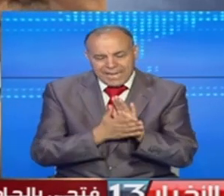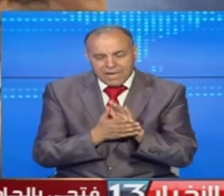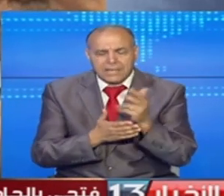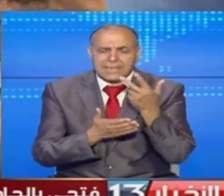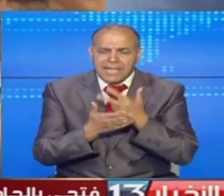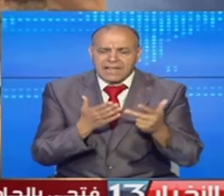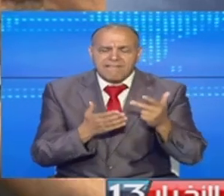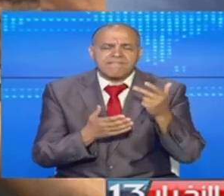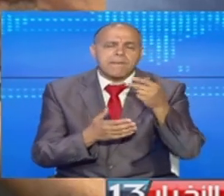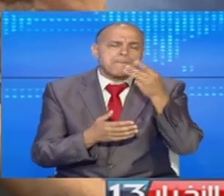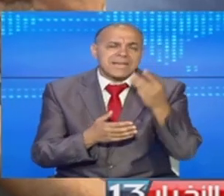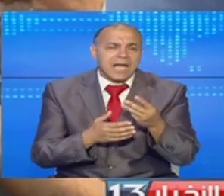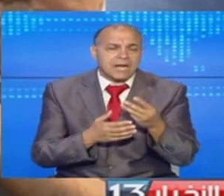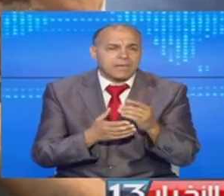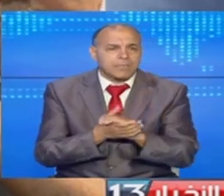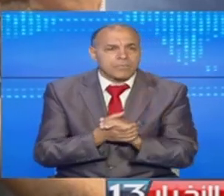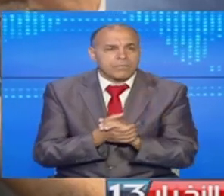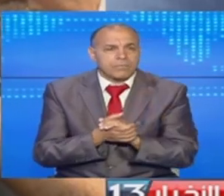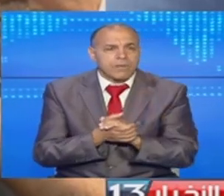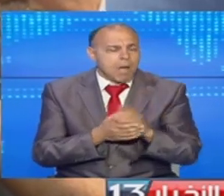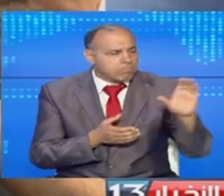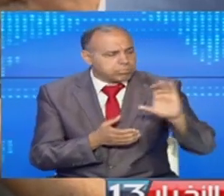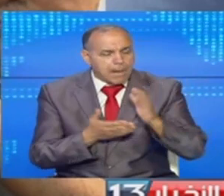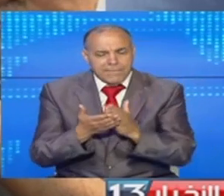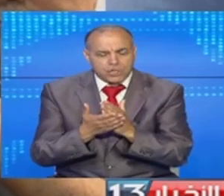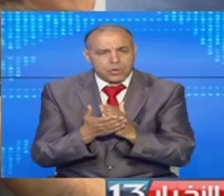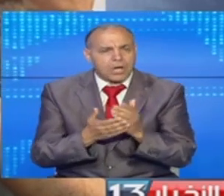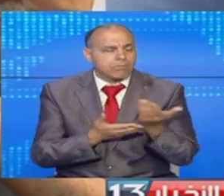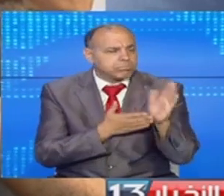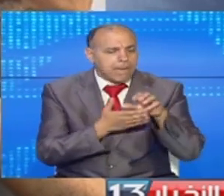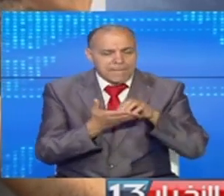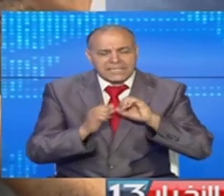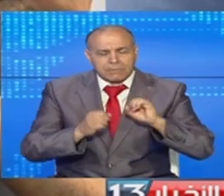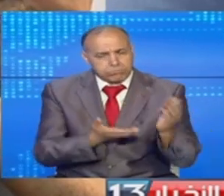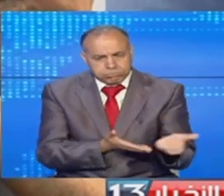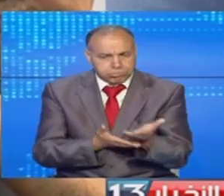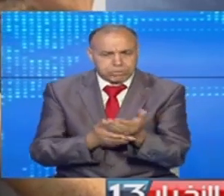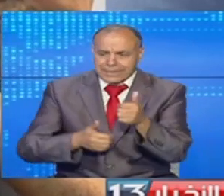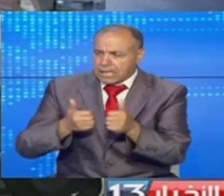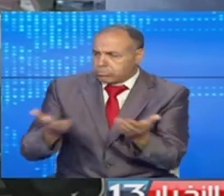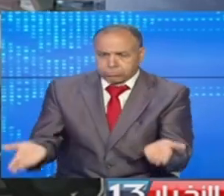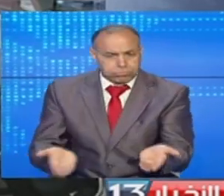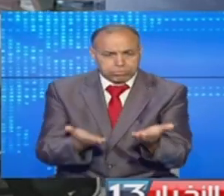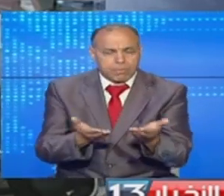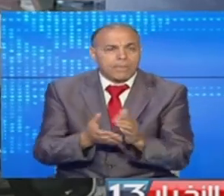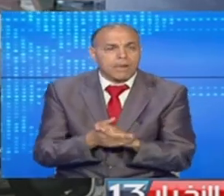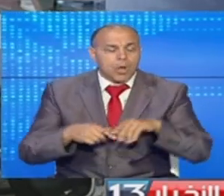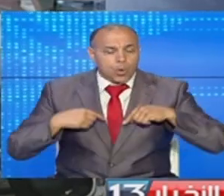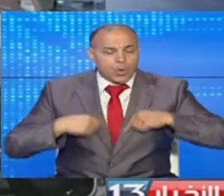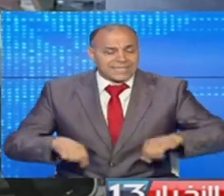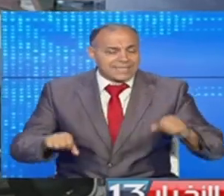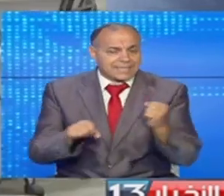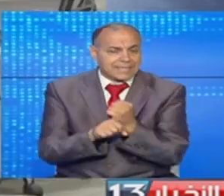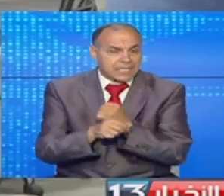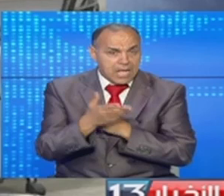3 مليار، ستخصص ترصد للمشاريع التي يقدمها مراكز التكوين في إطار تناظر بيناتهم. وزير التكوين